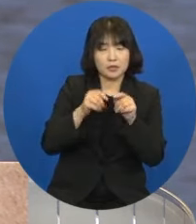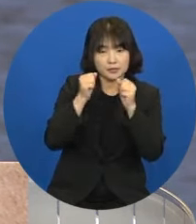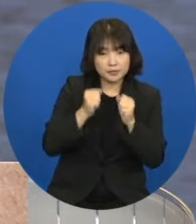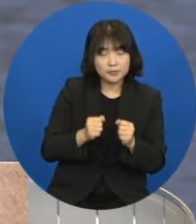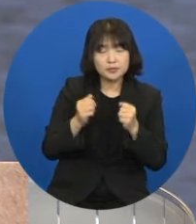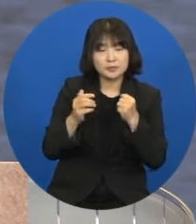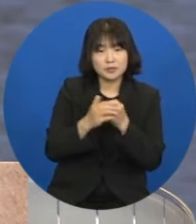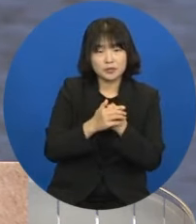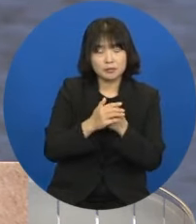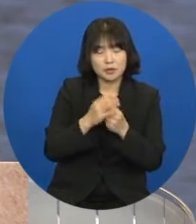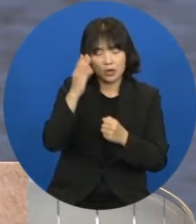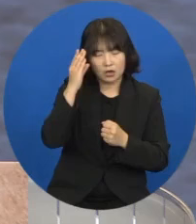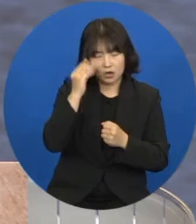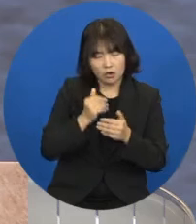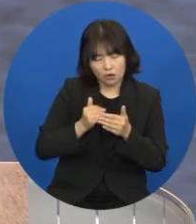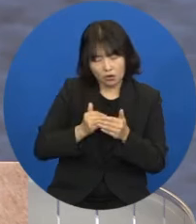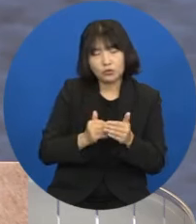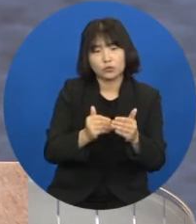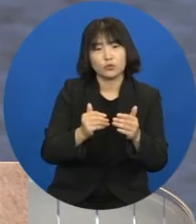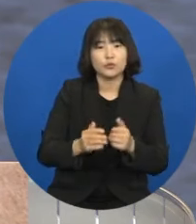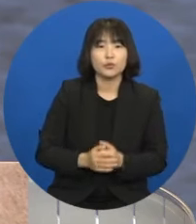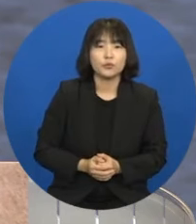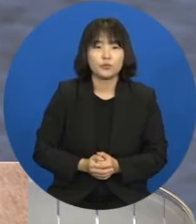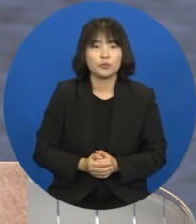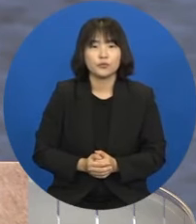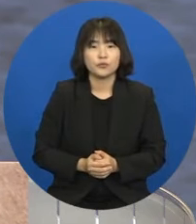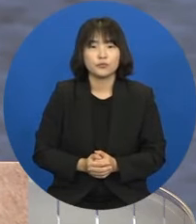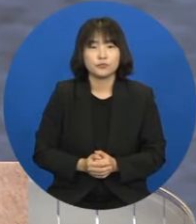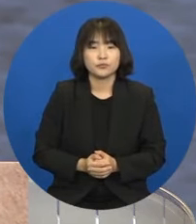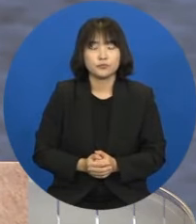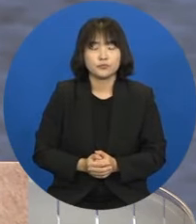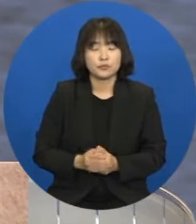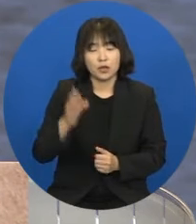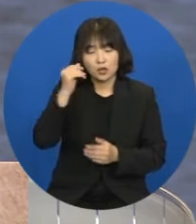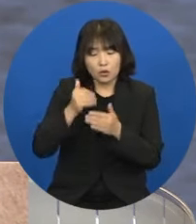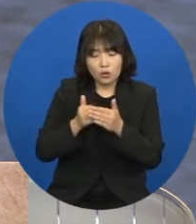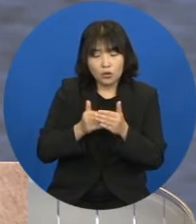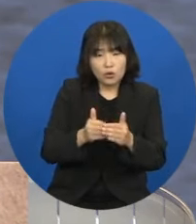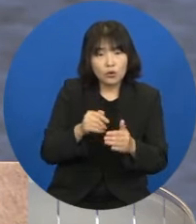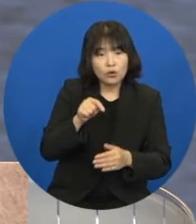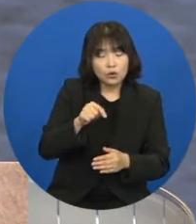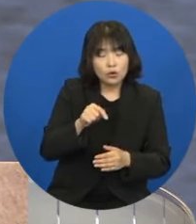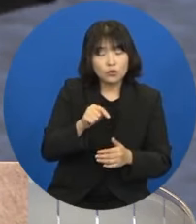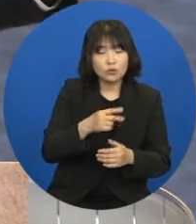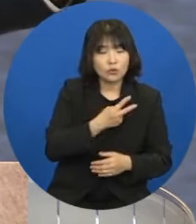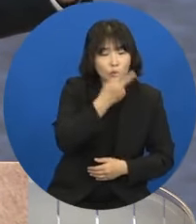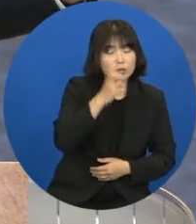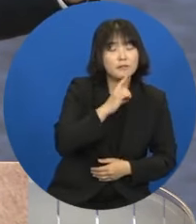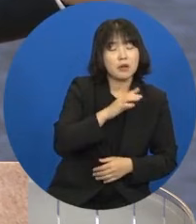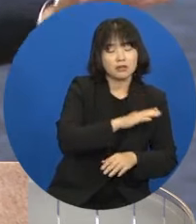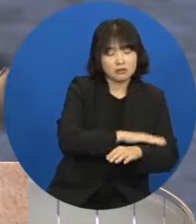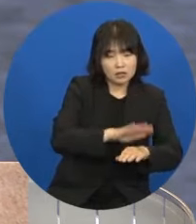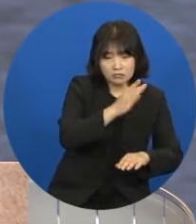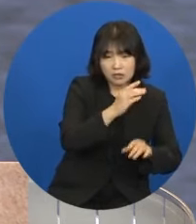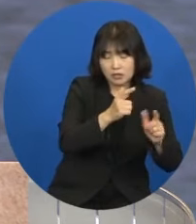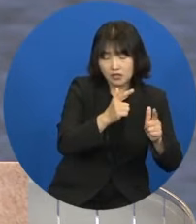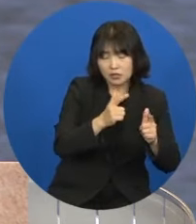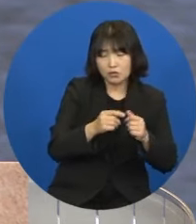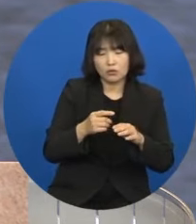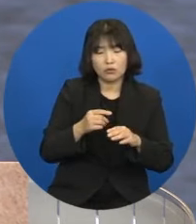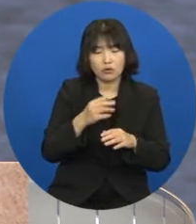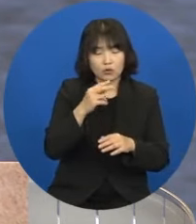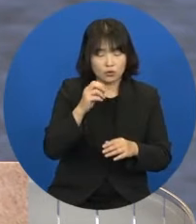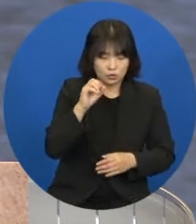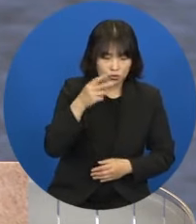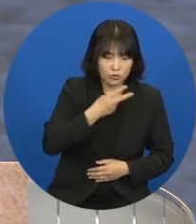형통하였다. 근데 이 형통하다는 것도 마찬가지예요. 요셉만 잘 되는 게 아니고요, 요셉으로 말미암아 다른 일들이 잘 되는 겁니다. 그 증거가